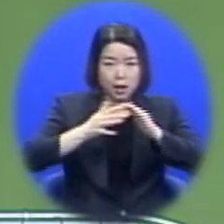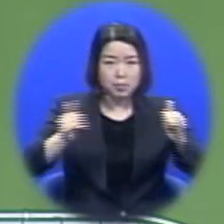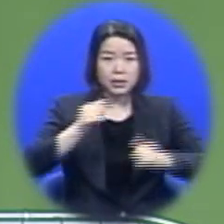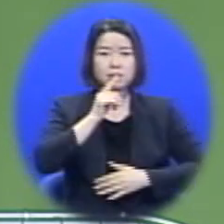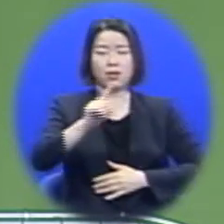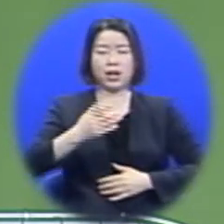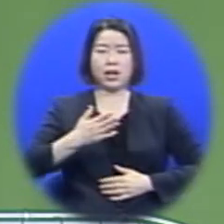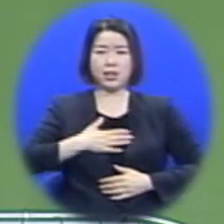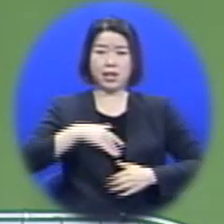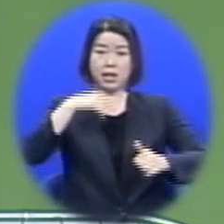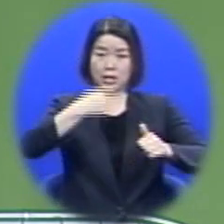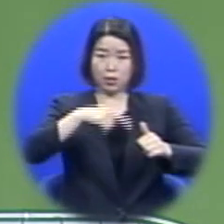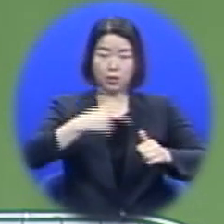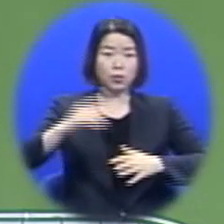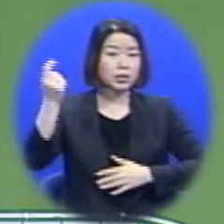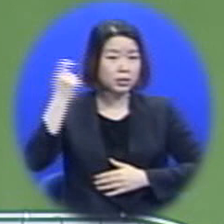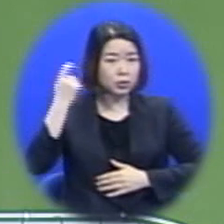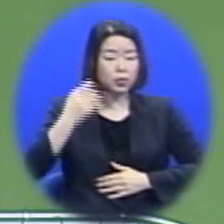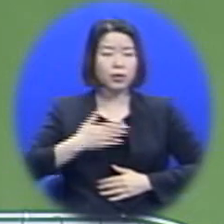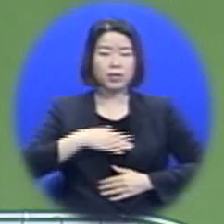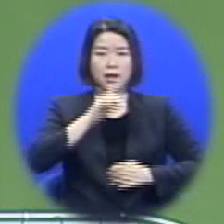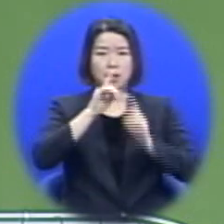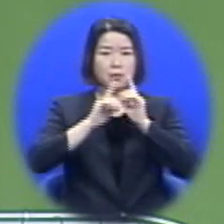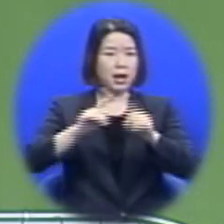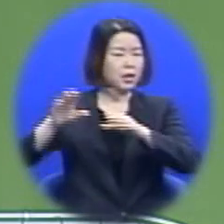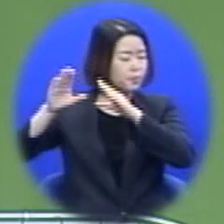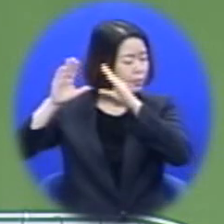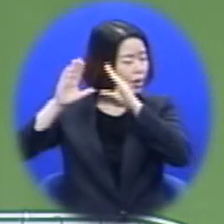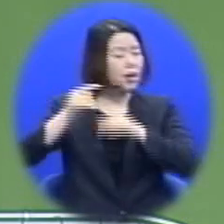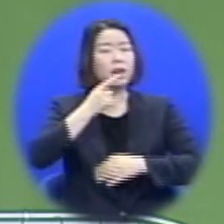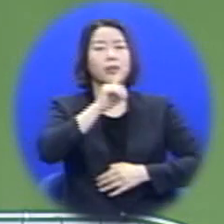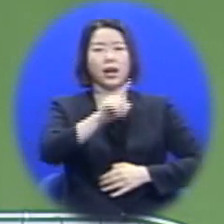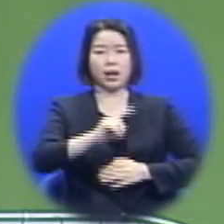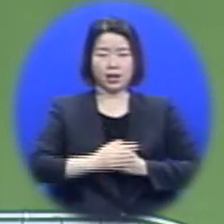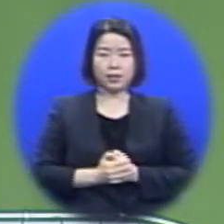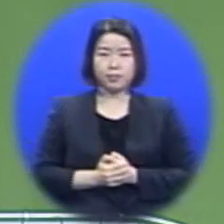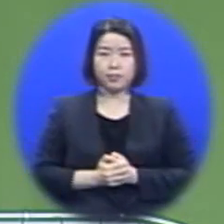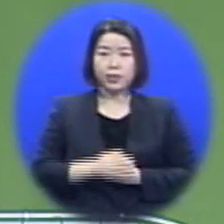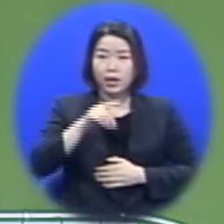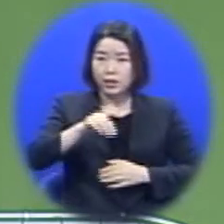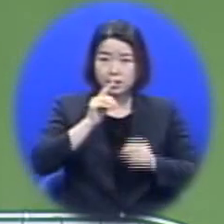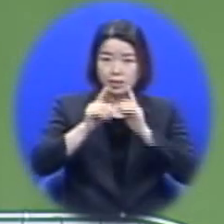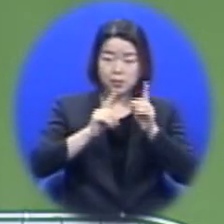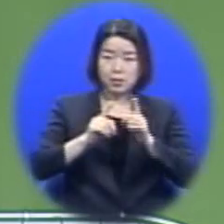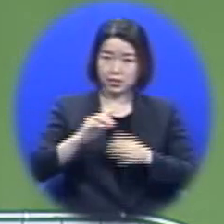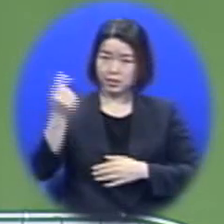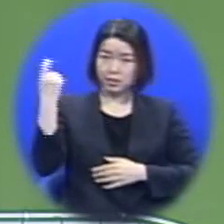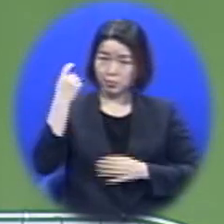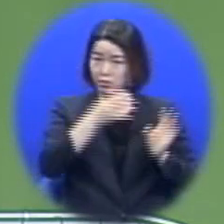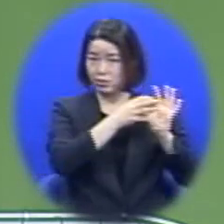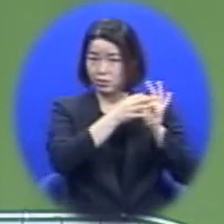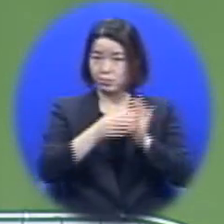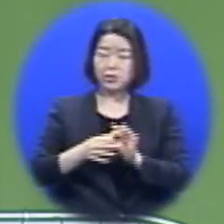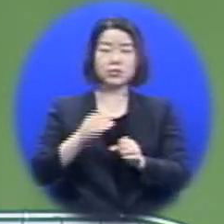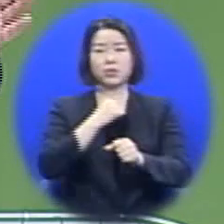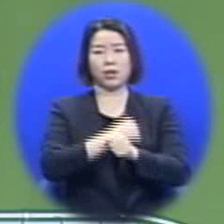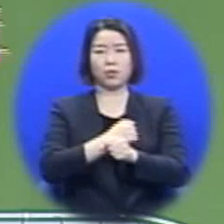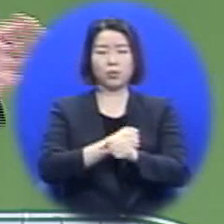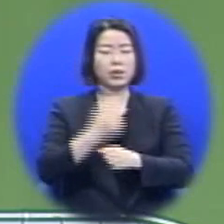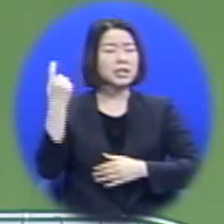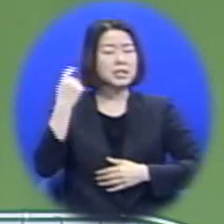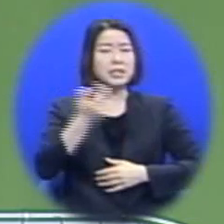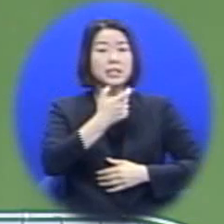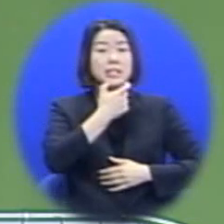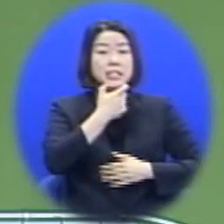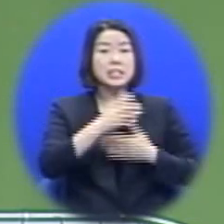내 교훈을 들으며 내 말에 귀를 기울여라. 이 말씀을 들으면 사는 거고 듣기